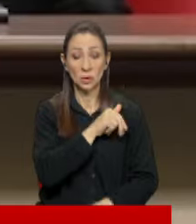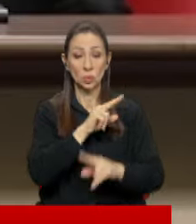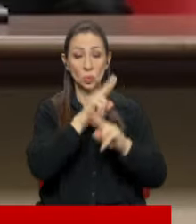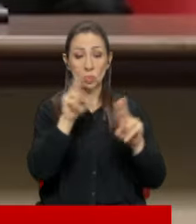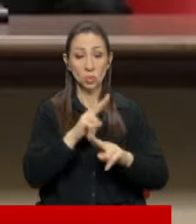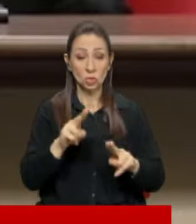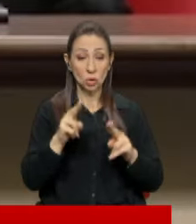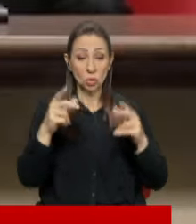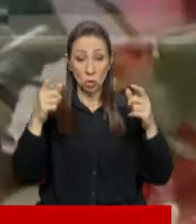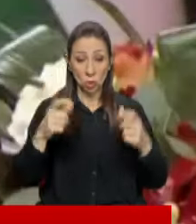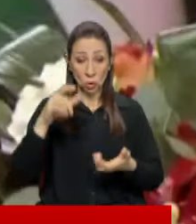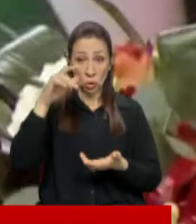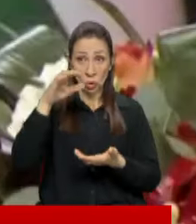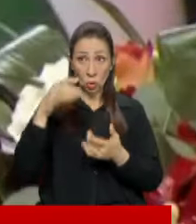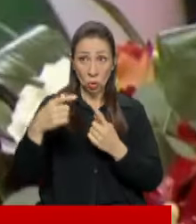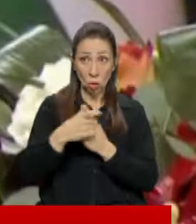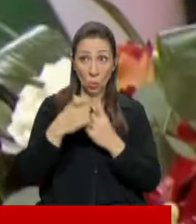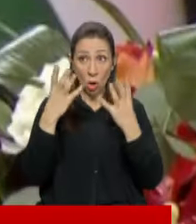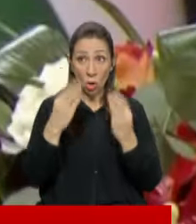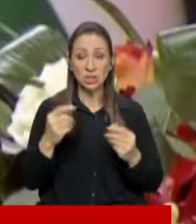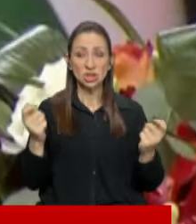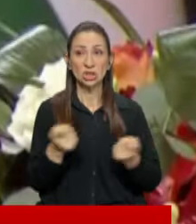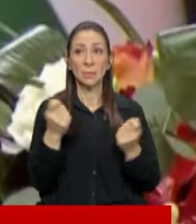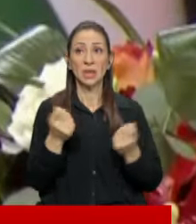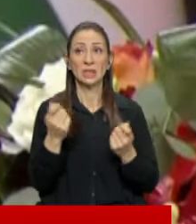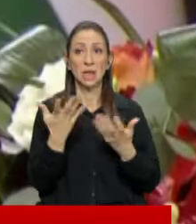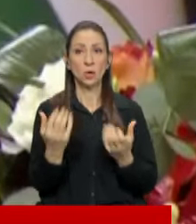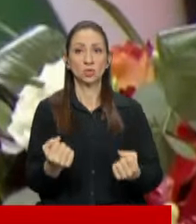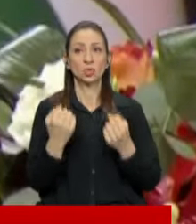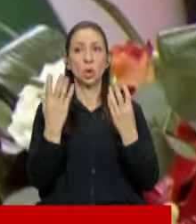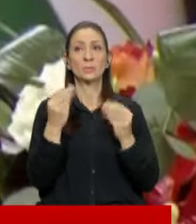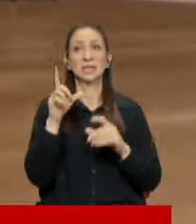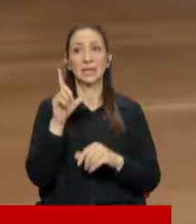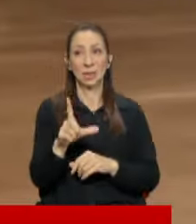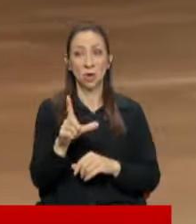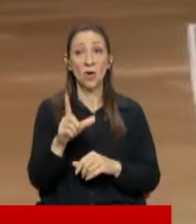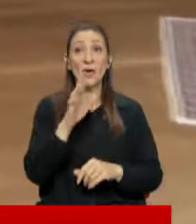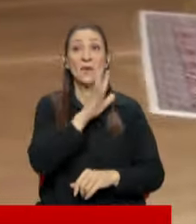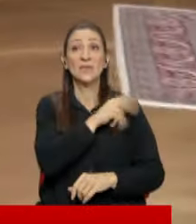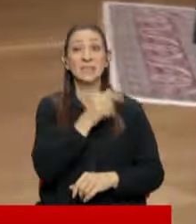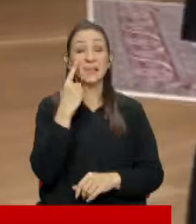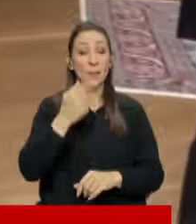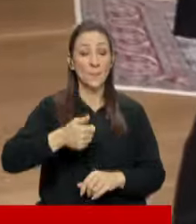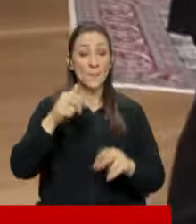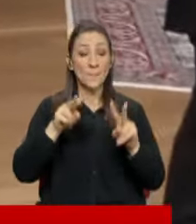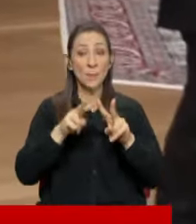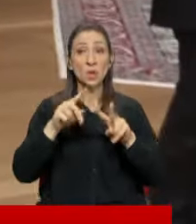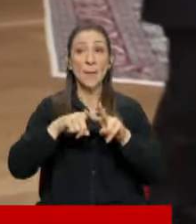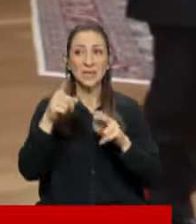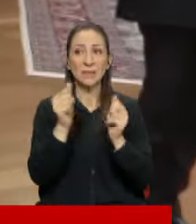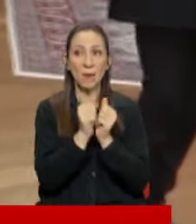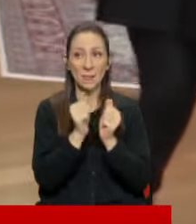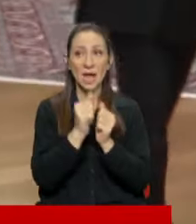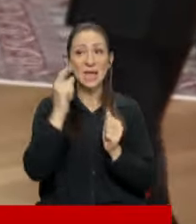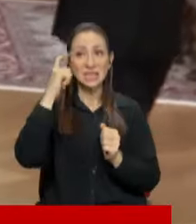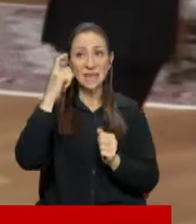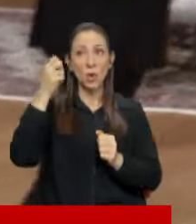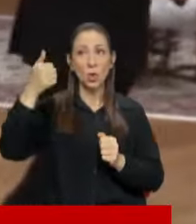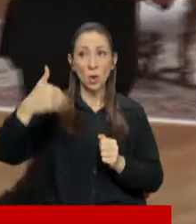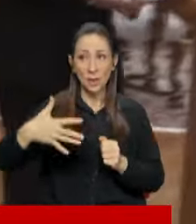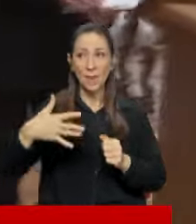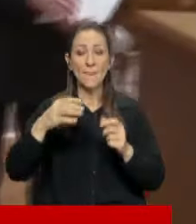uluslararası korumunun manın sağlanması için çabaların daha da güçlendirilmesi gerekiyor. Filistin Devlet Başkanı Mahmut Abbas'la birlikte İsrail